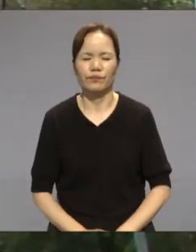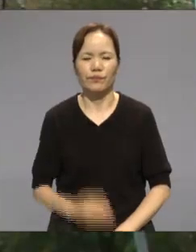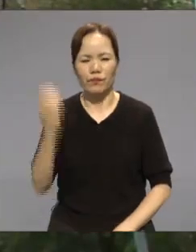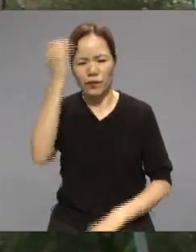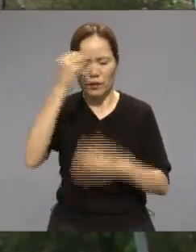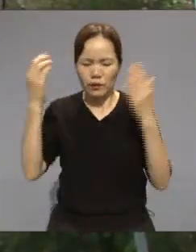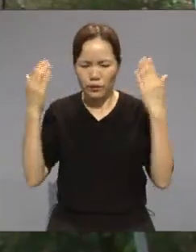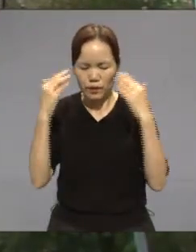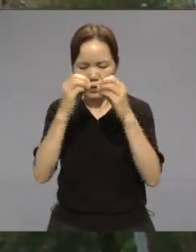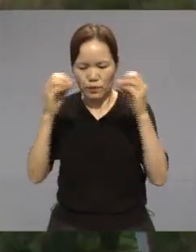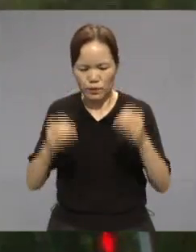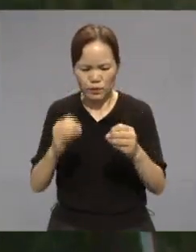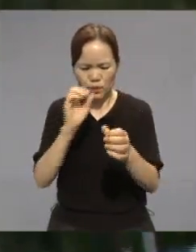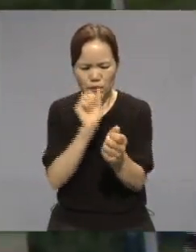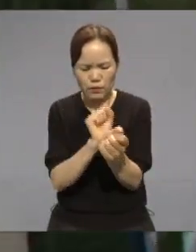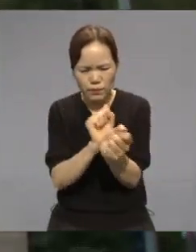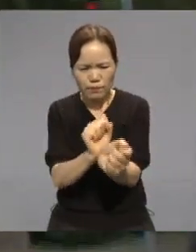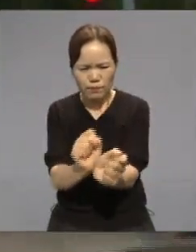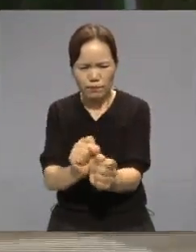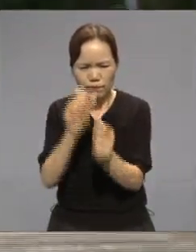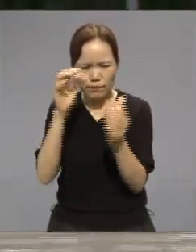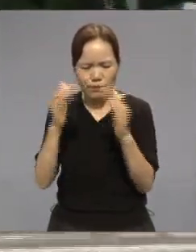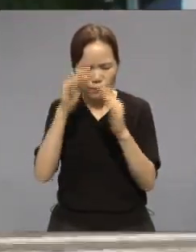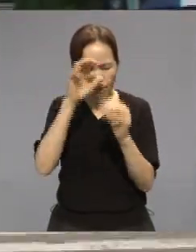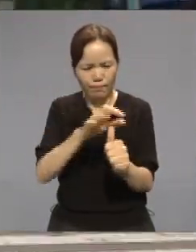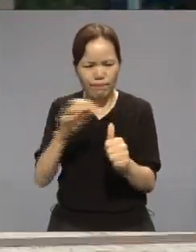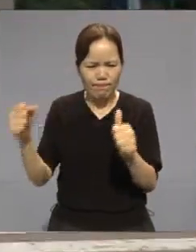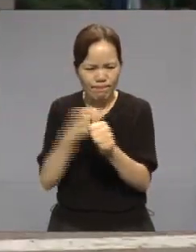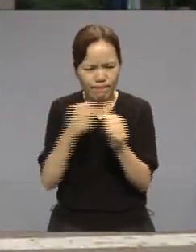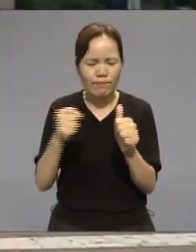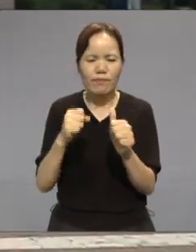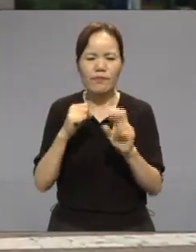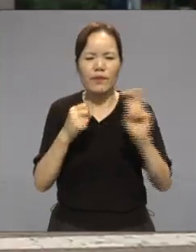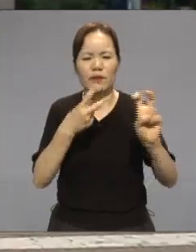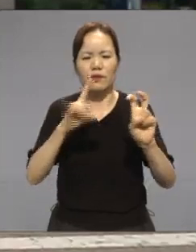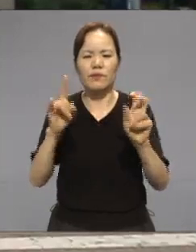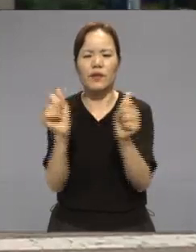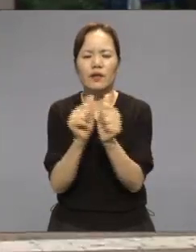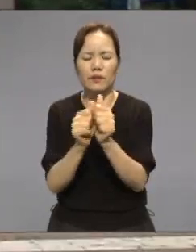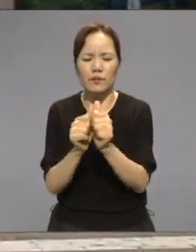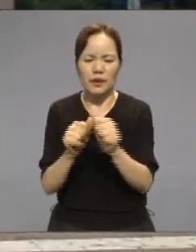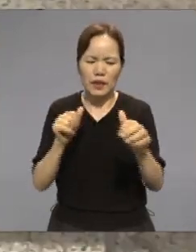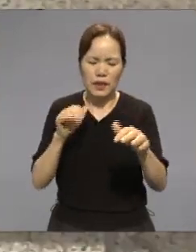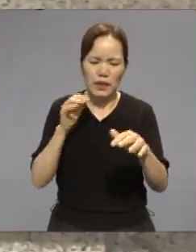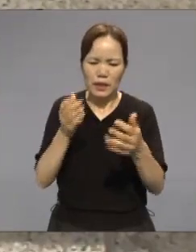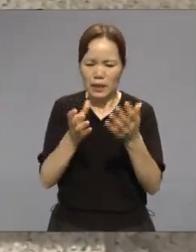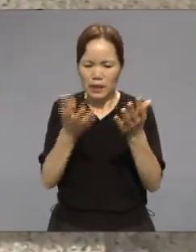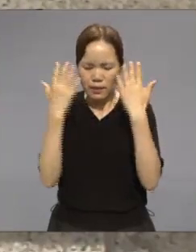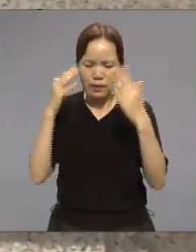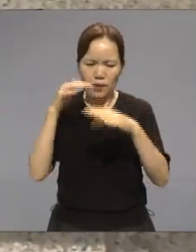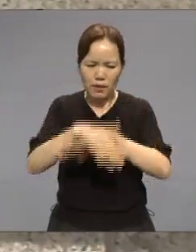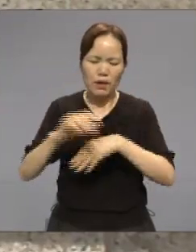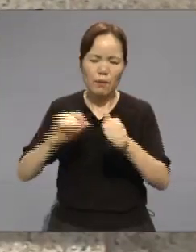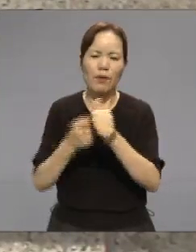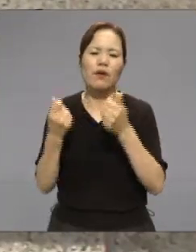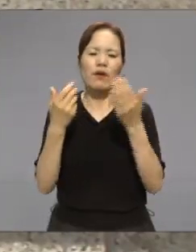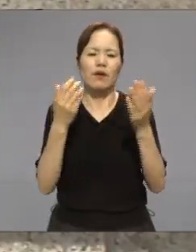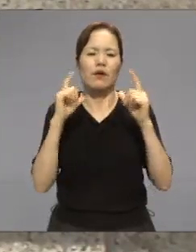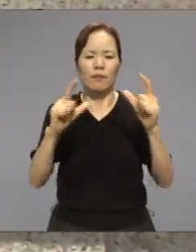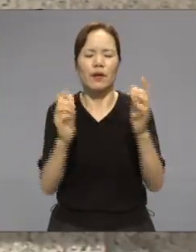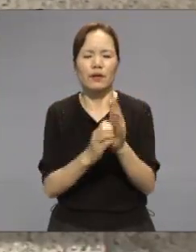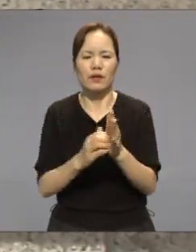고등학교 동창에 손목을 묶어 집에 감금하고 폭행한 20대 남성이 징역형을 선고받았습니다 인천 지법은 특수